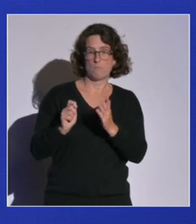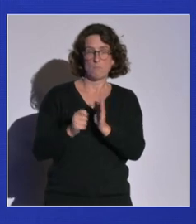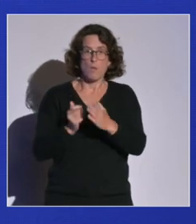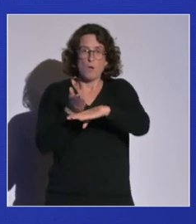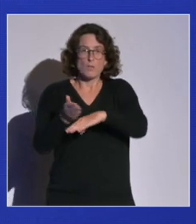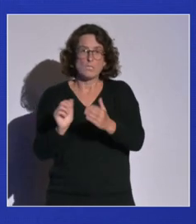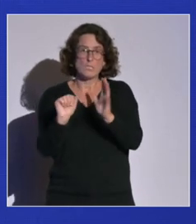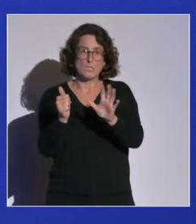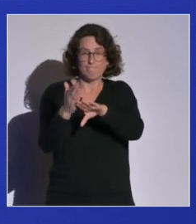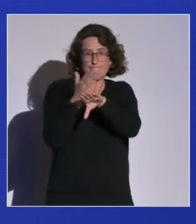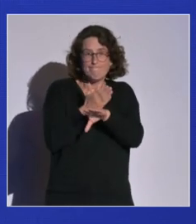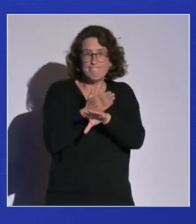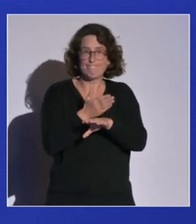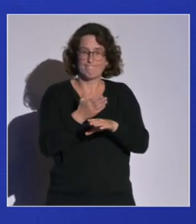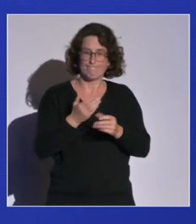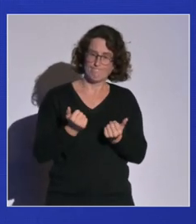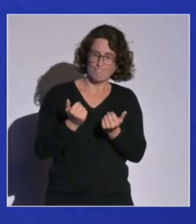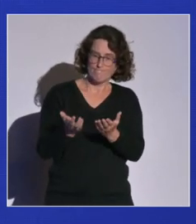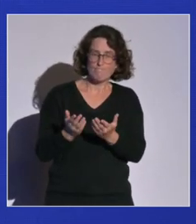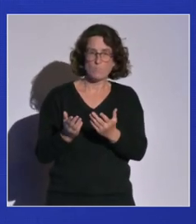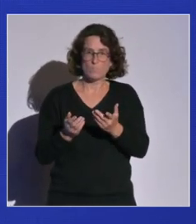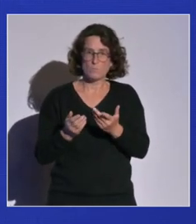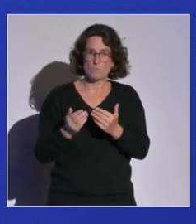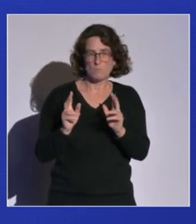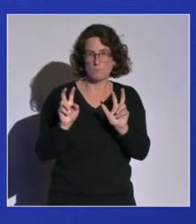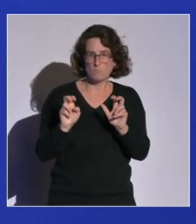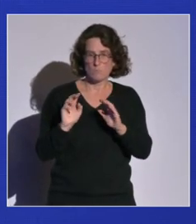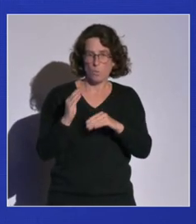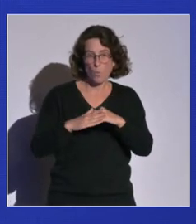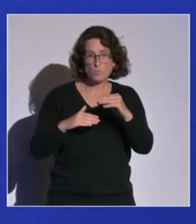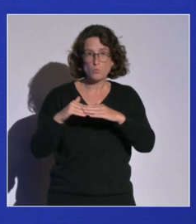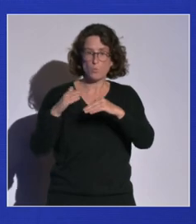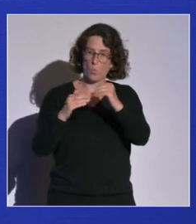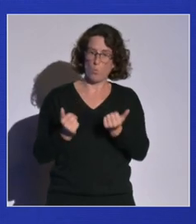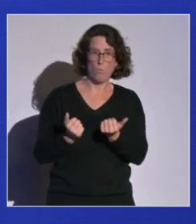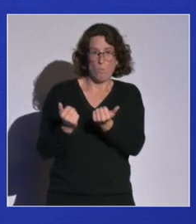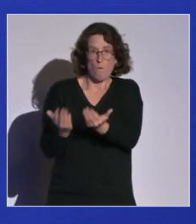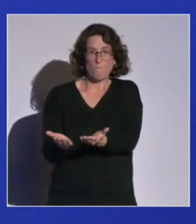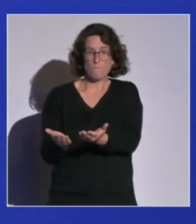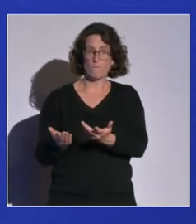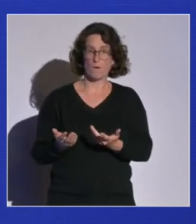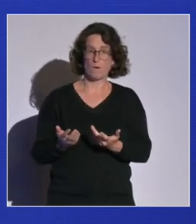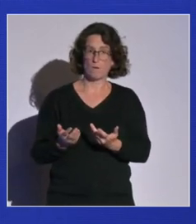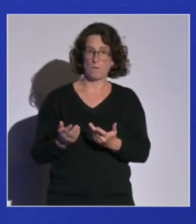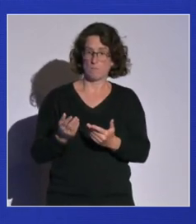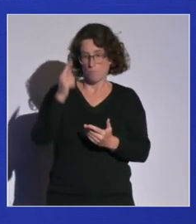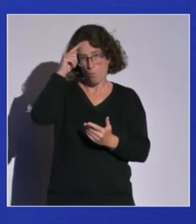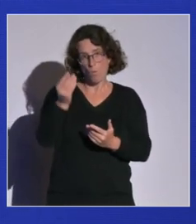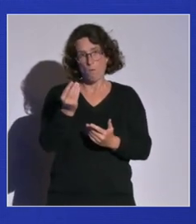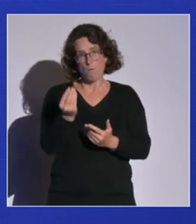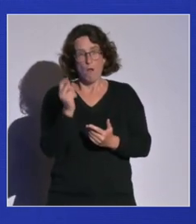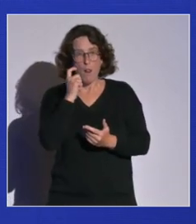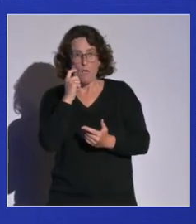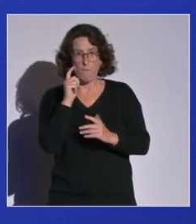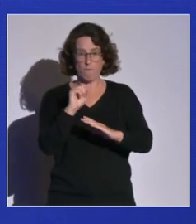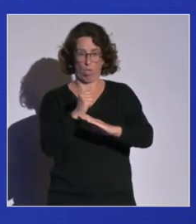pour offrir une reconstruction à ceux qui sont complètement dans la difficulté. C'est